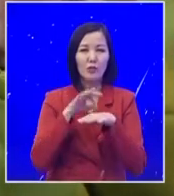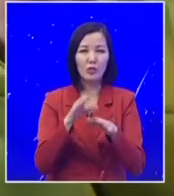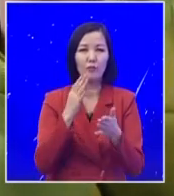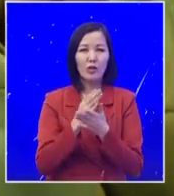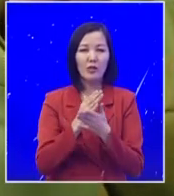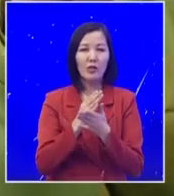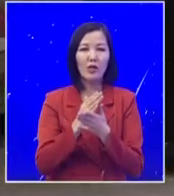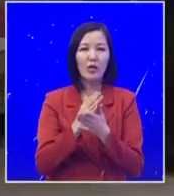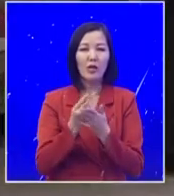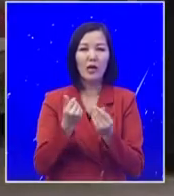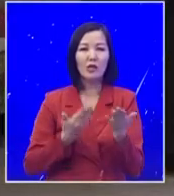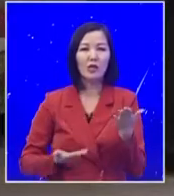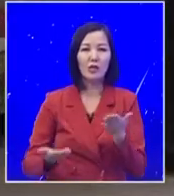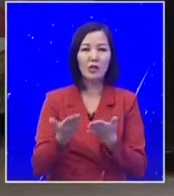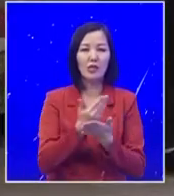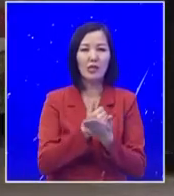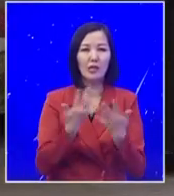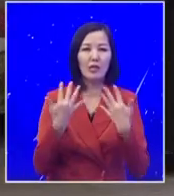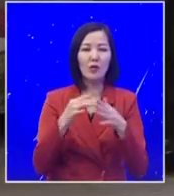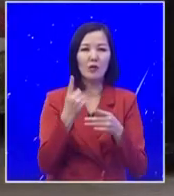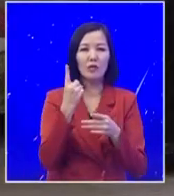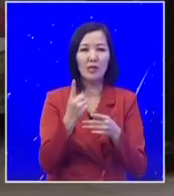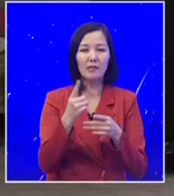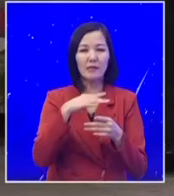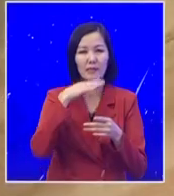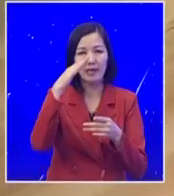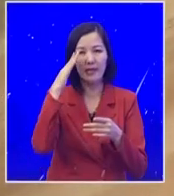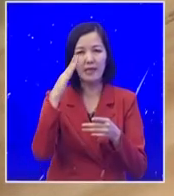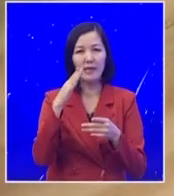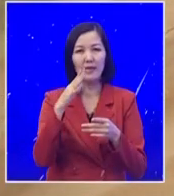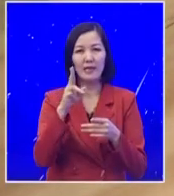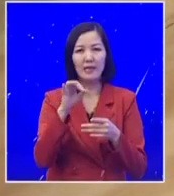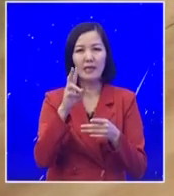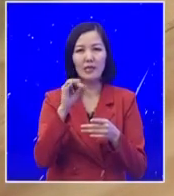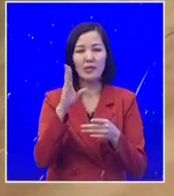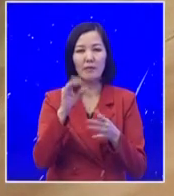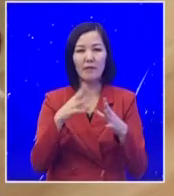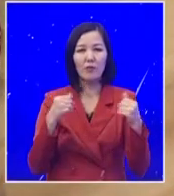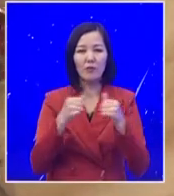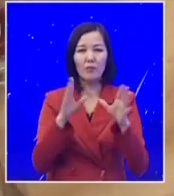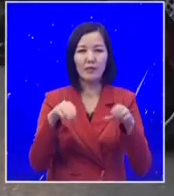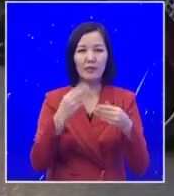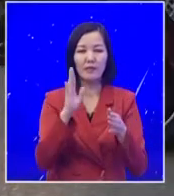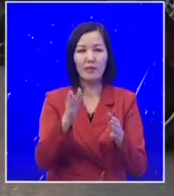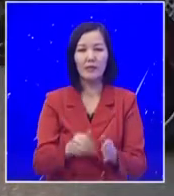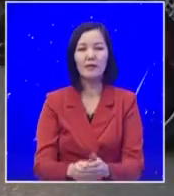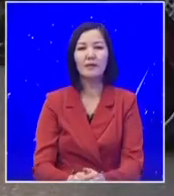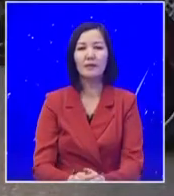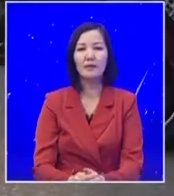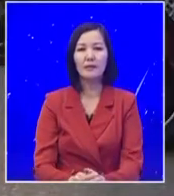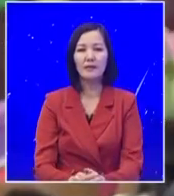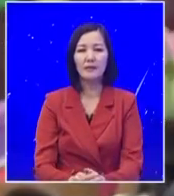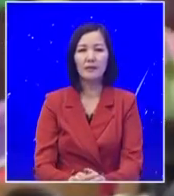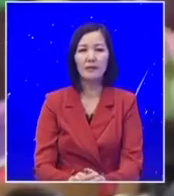тұрады. Осы жолы жиналған қаражатты олар ауылдағы жалғызбасты әке Серік Кенжебаевтың отбасына табыстамақ.